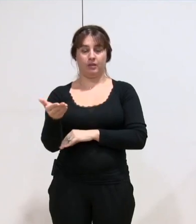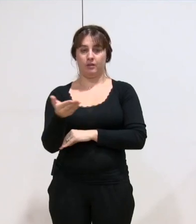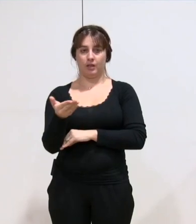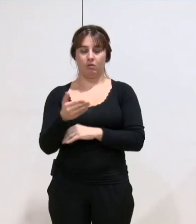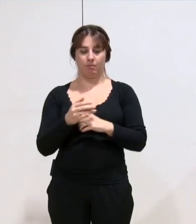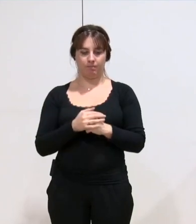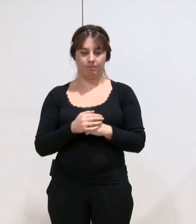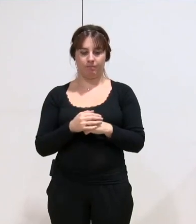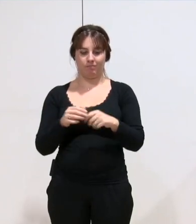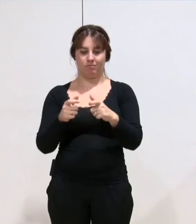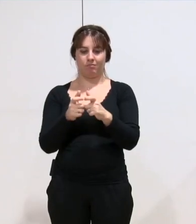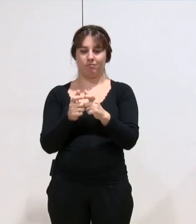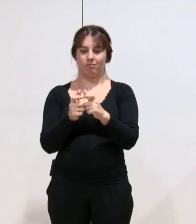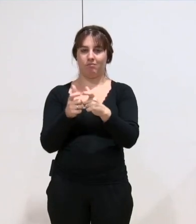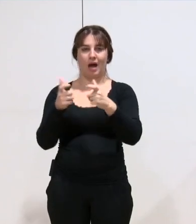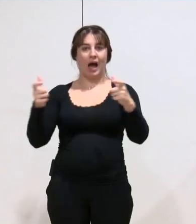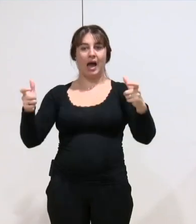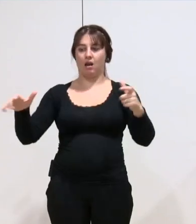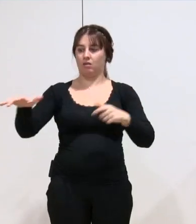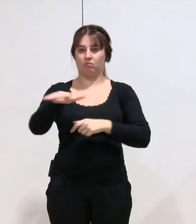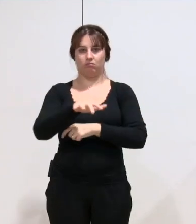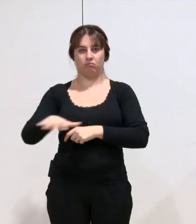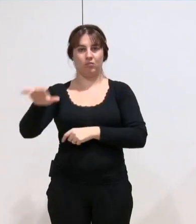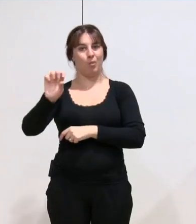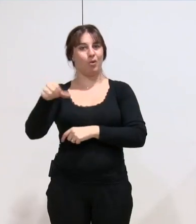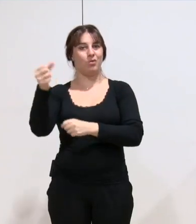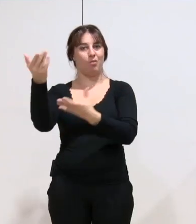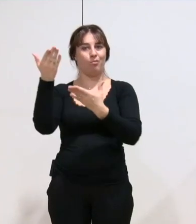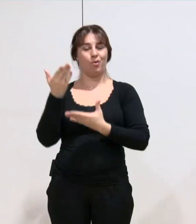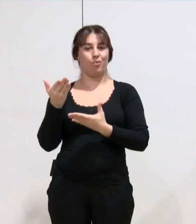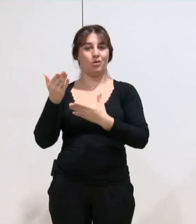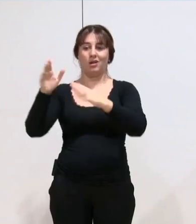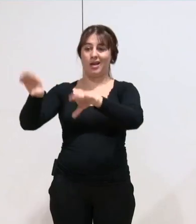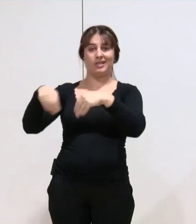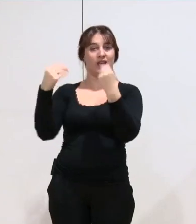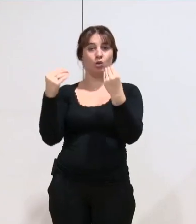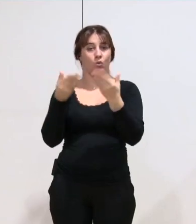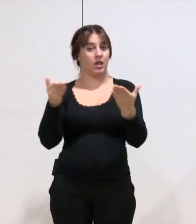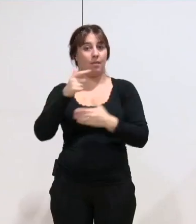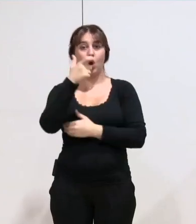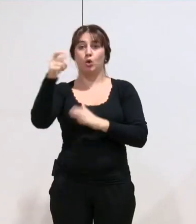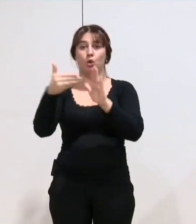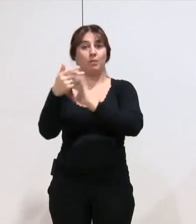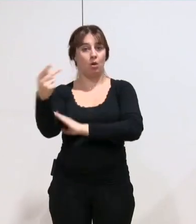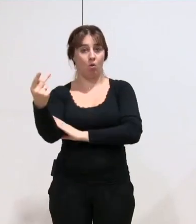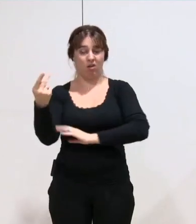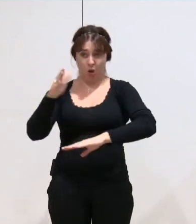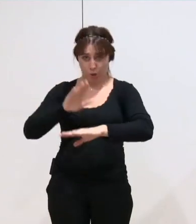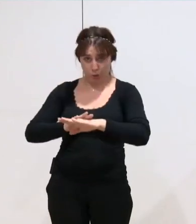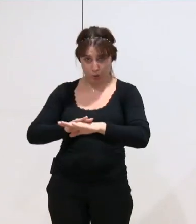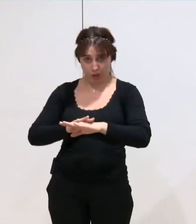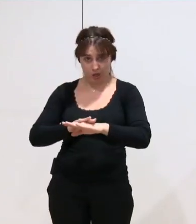cette halle a d'abord été proposée en cession pure et simple à 200 000 euros, alors qu'elle a coûté 400 000